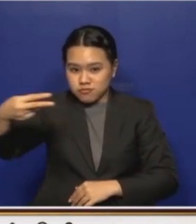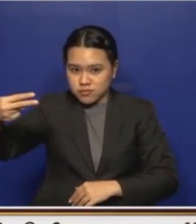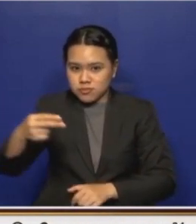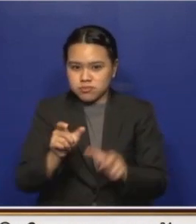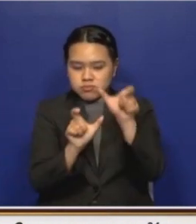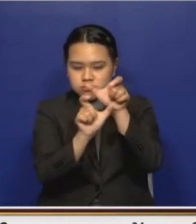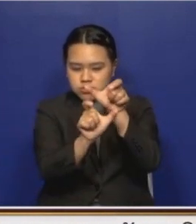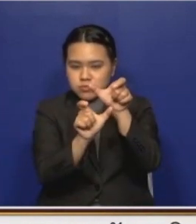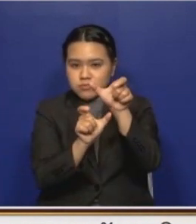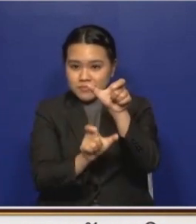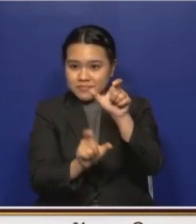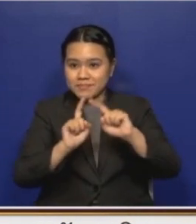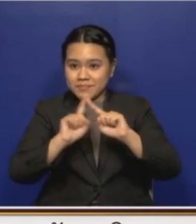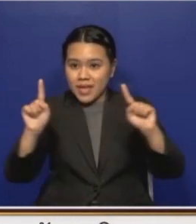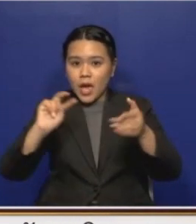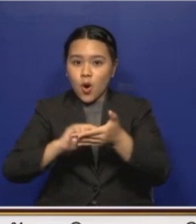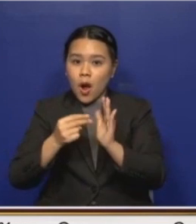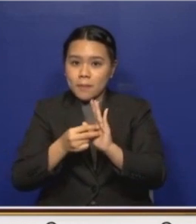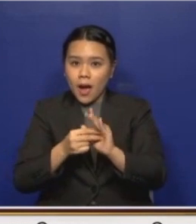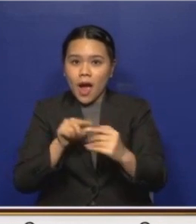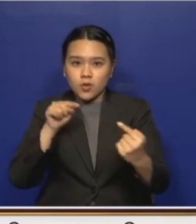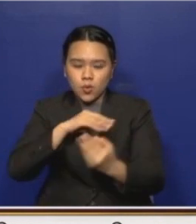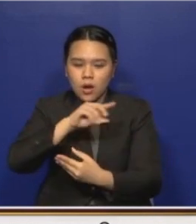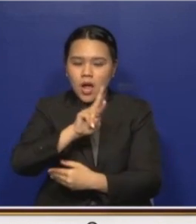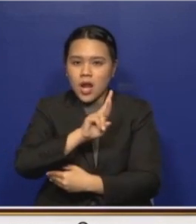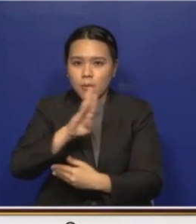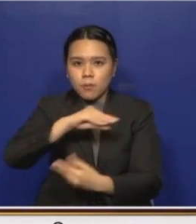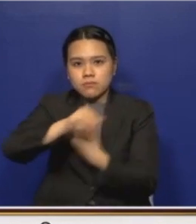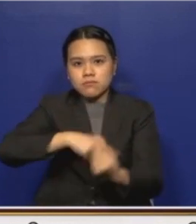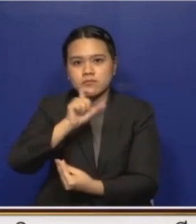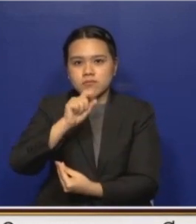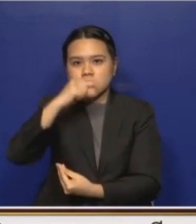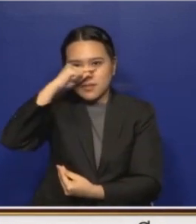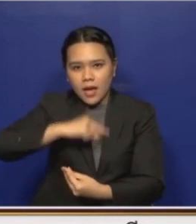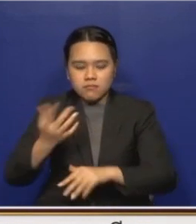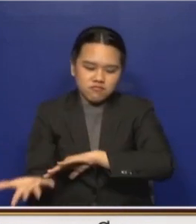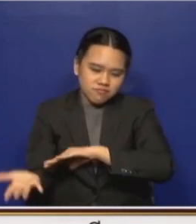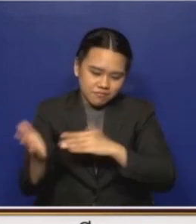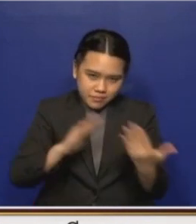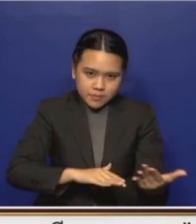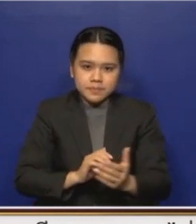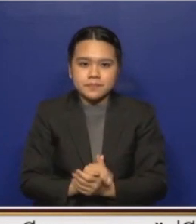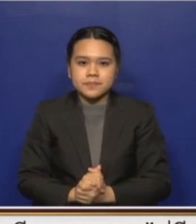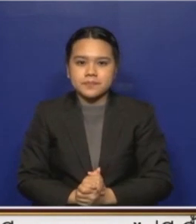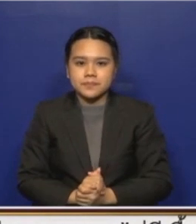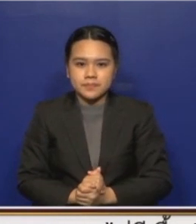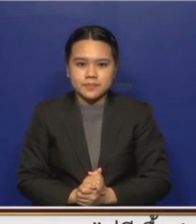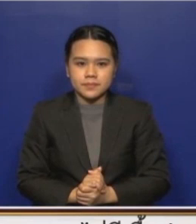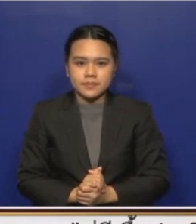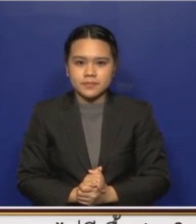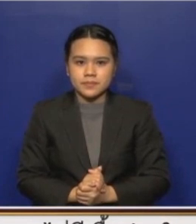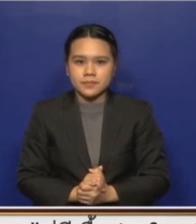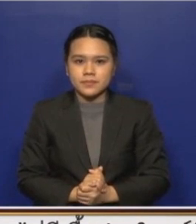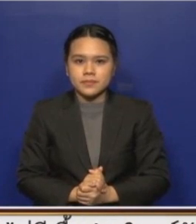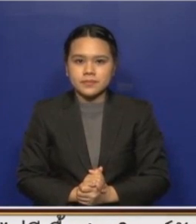เดี๋ยวจะบอกว่าพูดแล้วไม่เห็นผมเป็นคนโทษนะครับตัวเลขข้อมูลต้องชัดเจนท่านดูนะครับ